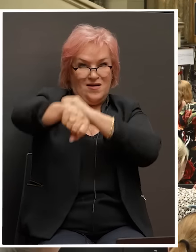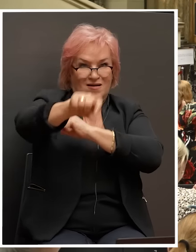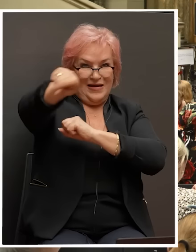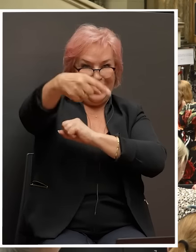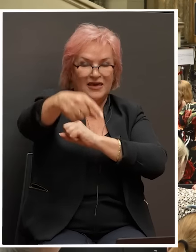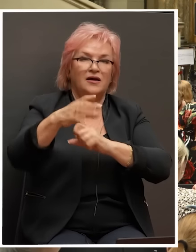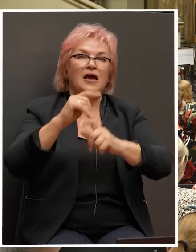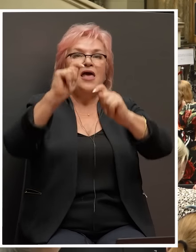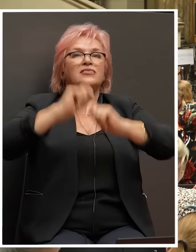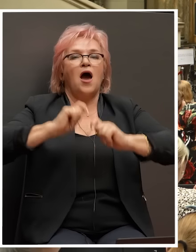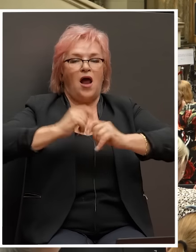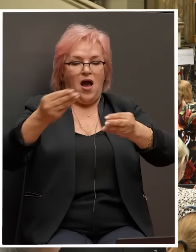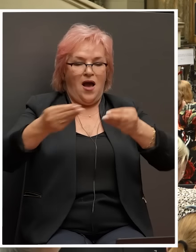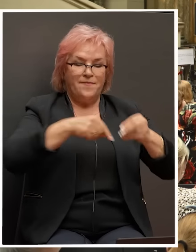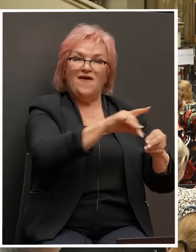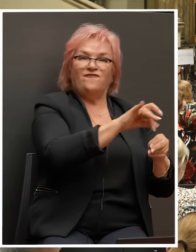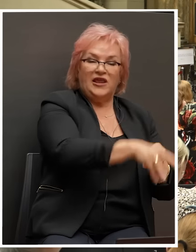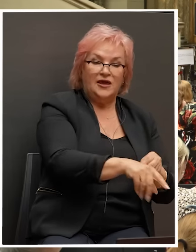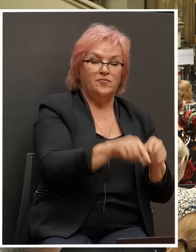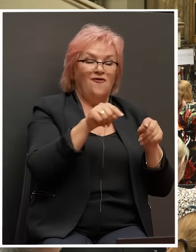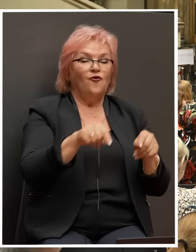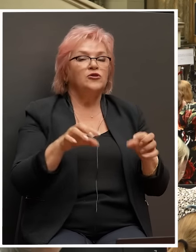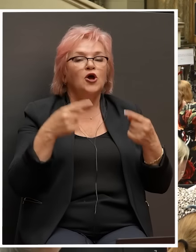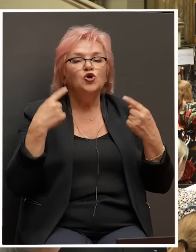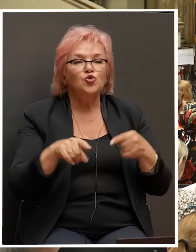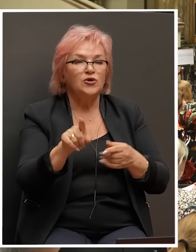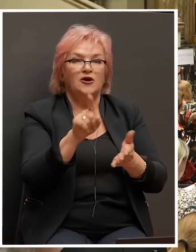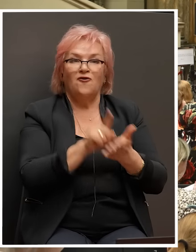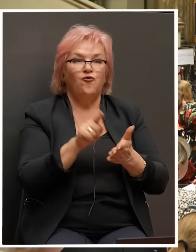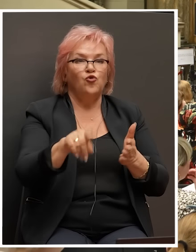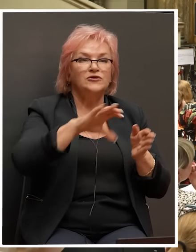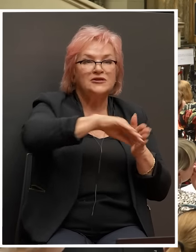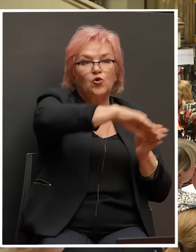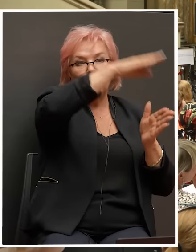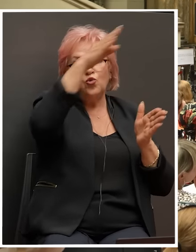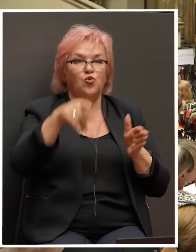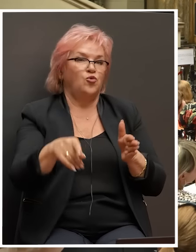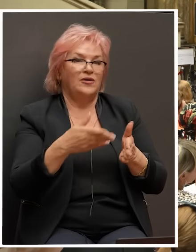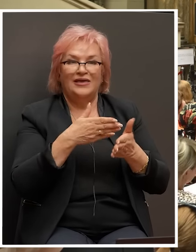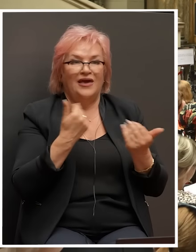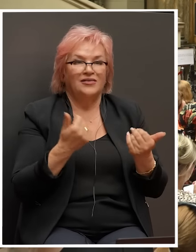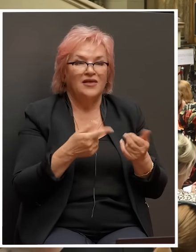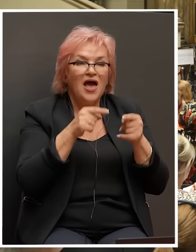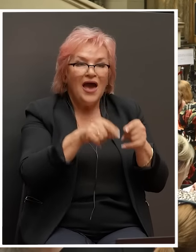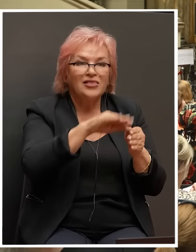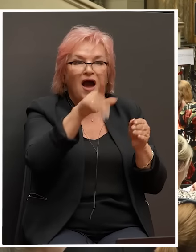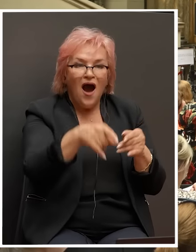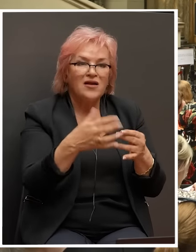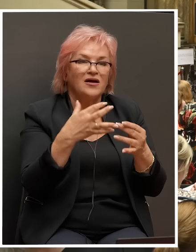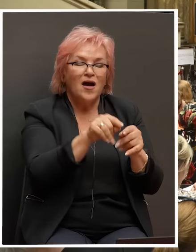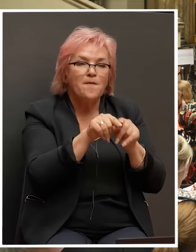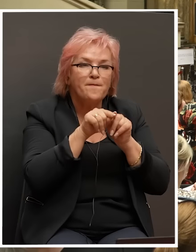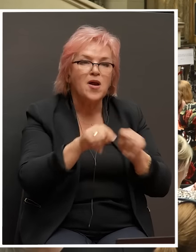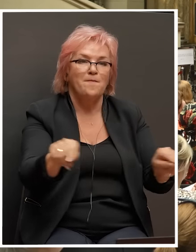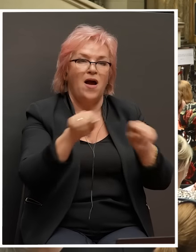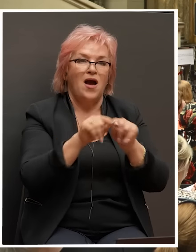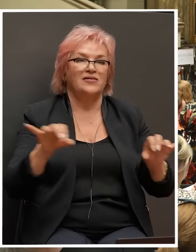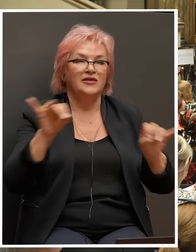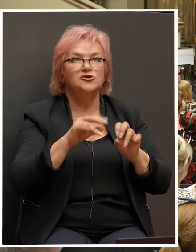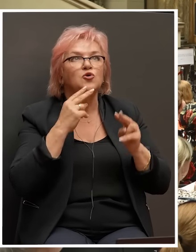и дарами, которые он приносит в Рим. Никаких других функций у триумфальной арки нет. Это абсолютно пропагандистская